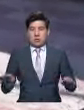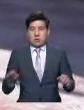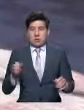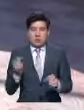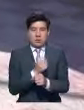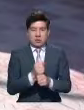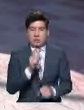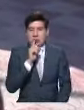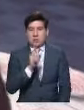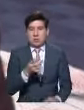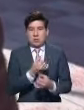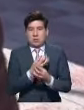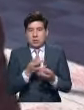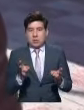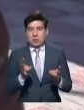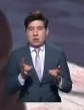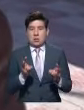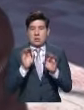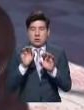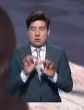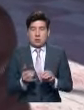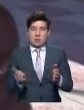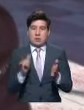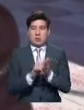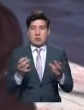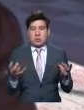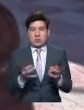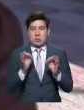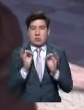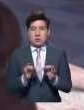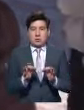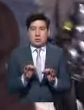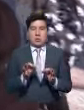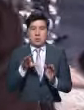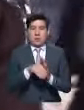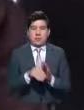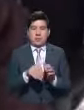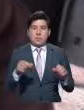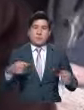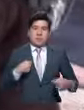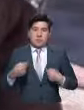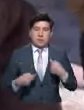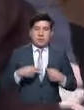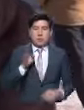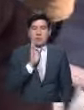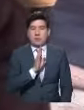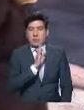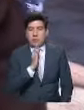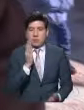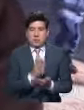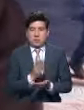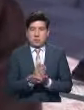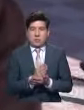керек. Әрине дұрыс заң күшіне енгені. Көп зардап шегіп жатқан әйелдер бар ғой. Солардың